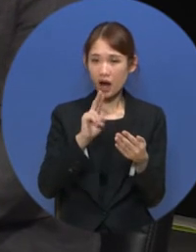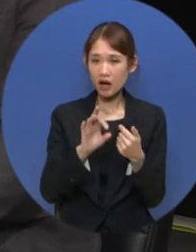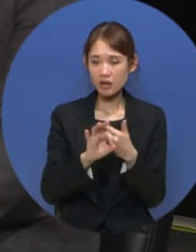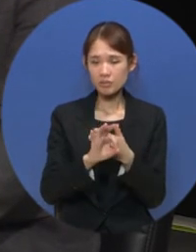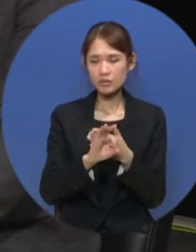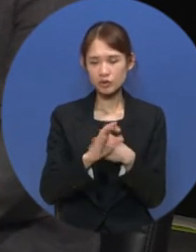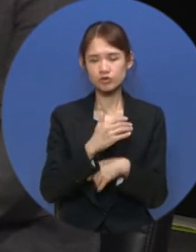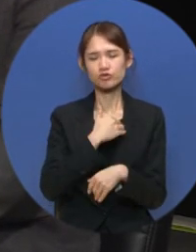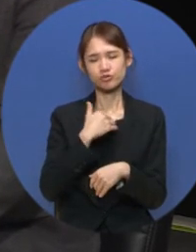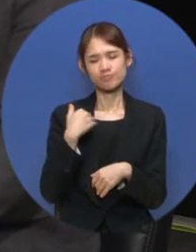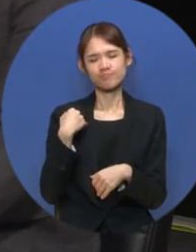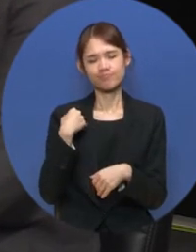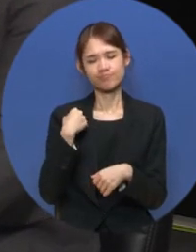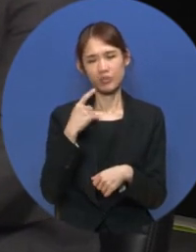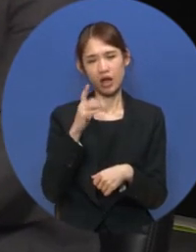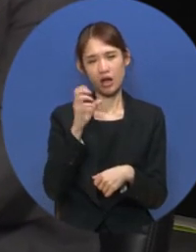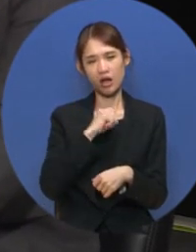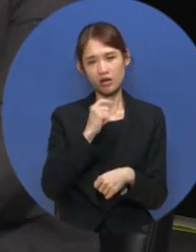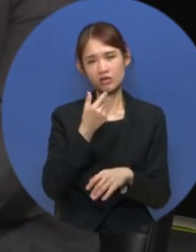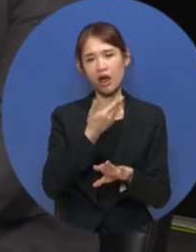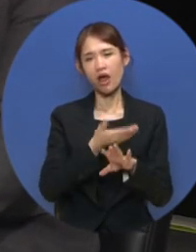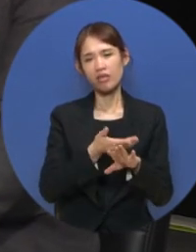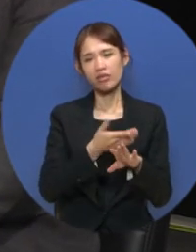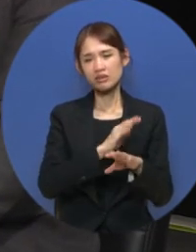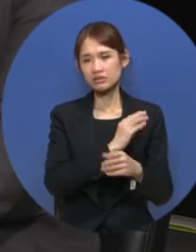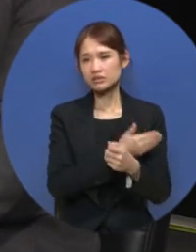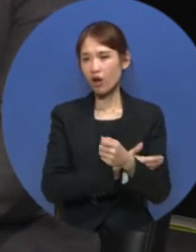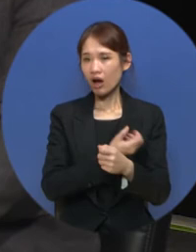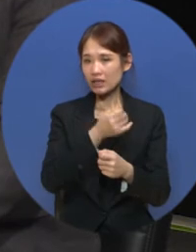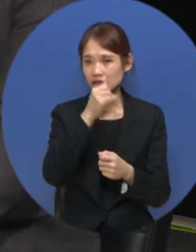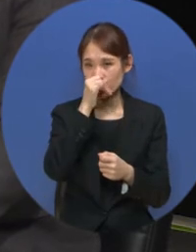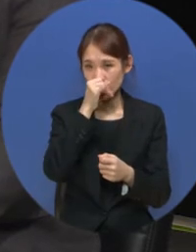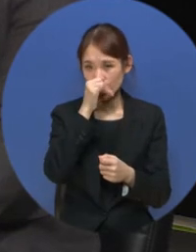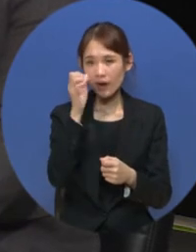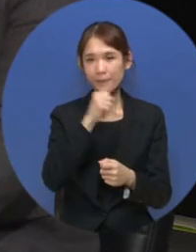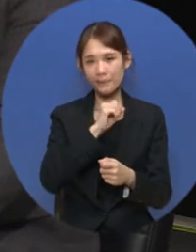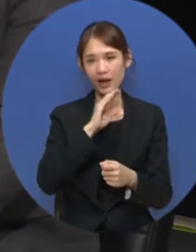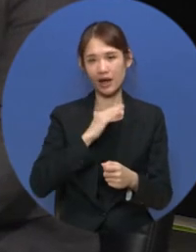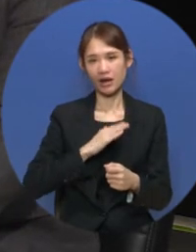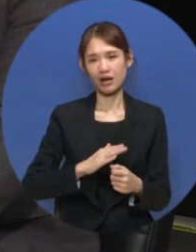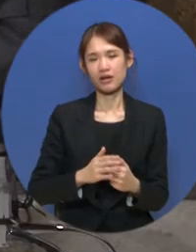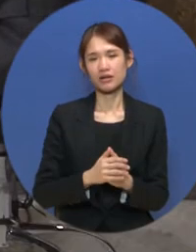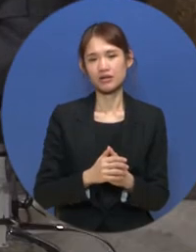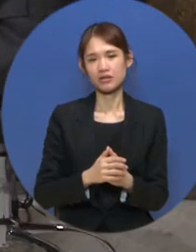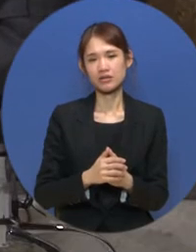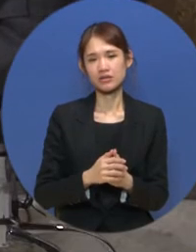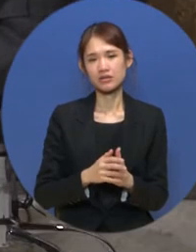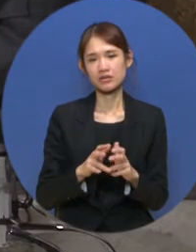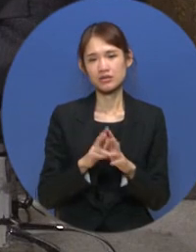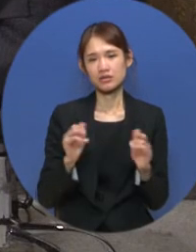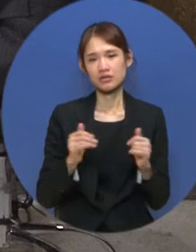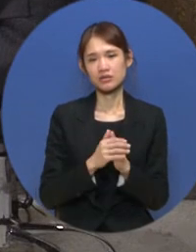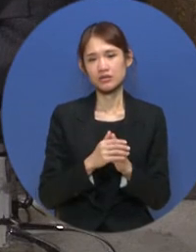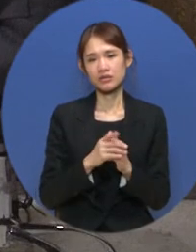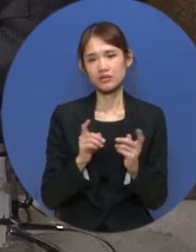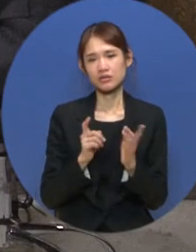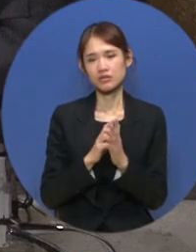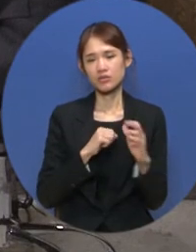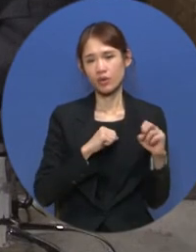충분히 저 사람들도 또 다른 능력들이 있구나라는 걸 알 수 있을 것 같아요. 네, 그럼 그 장애인